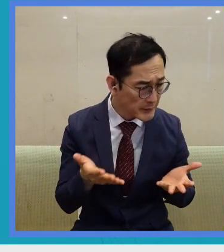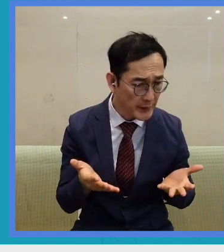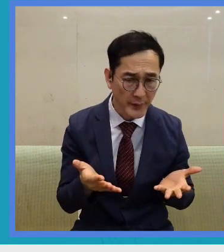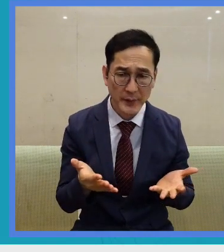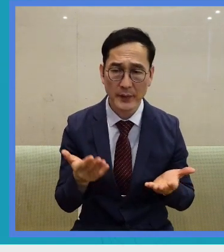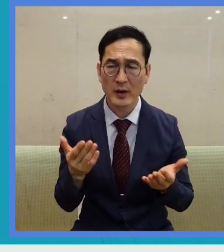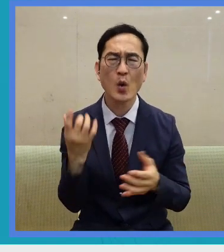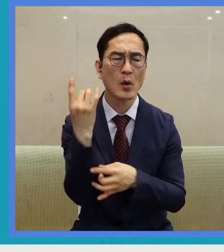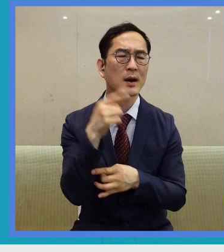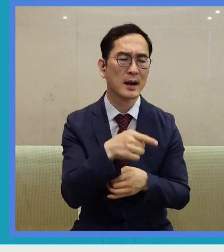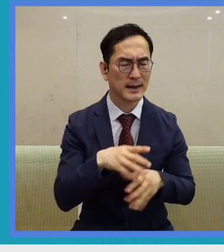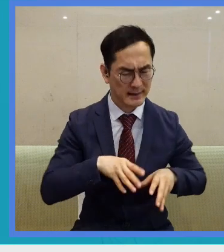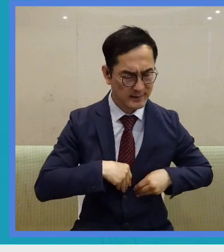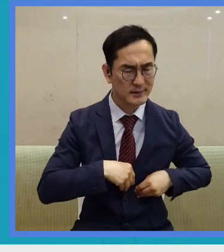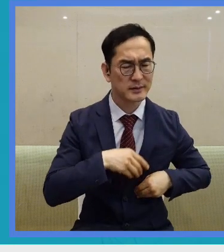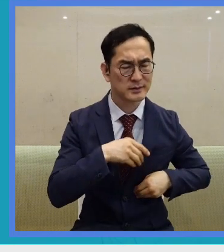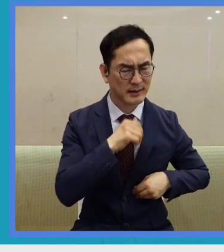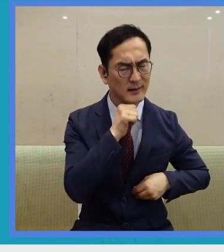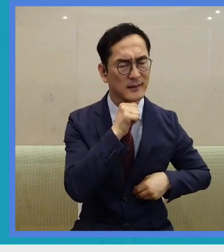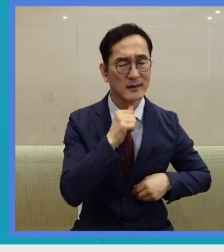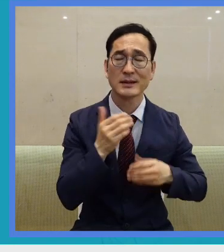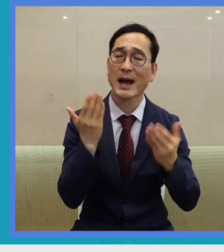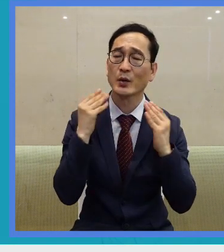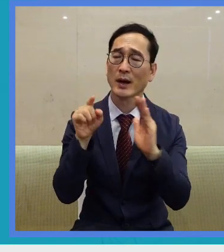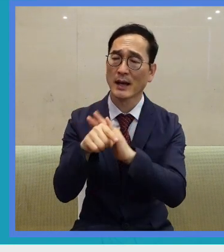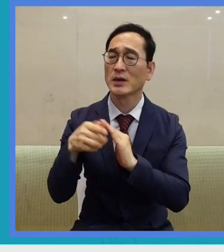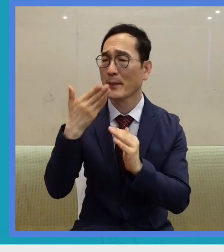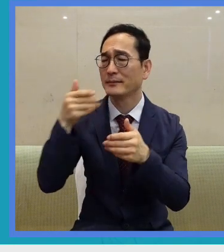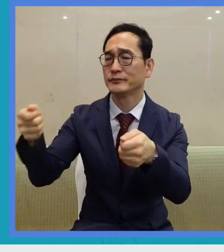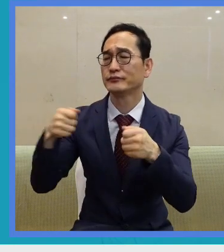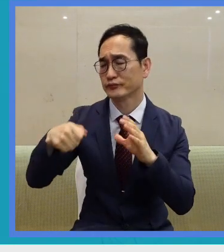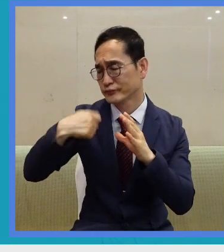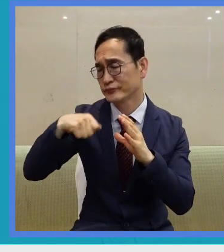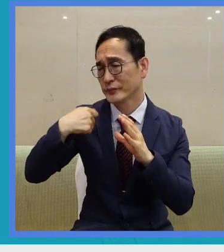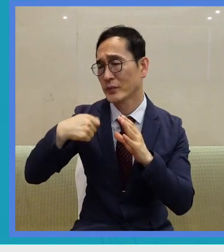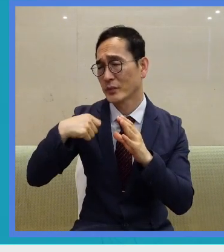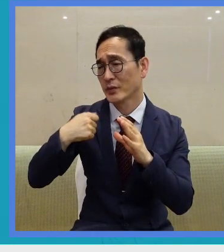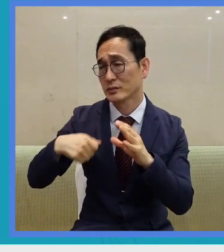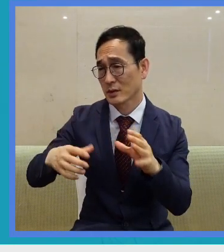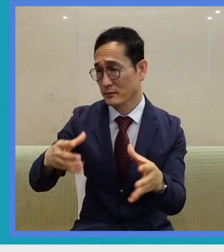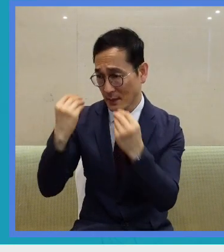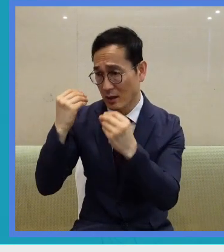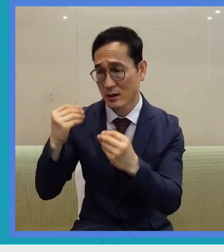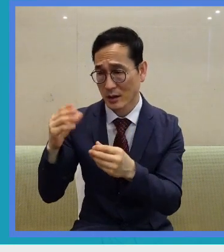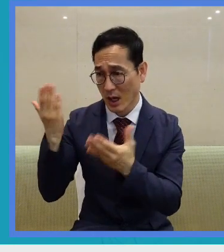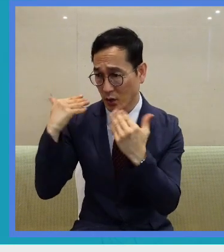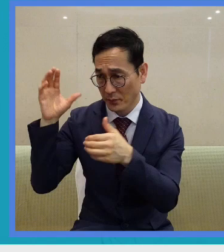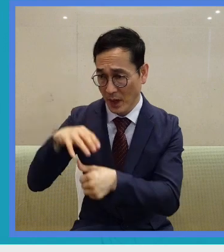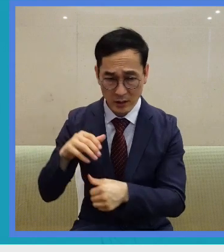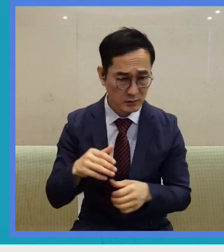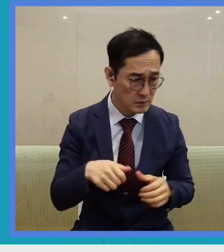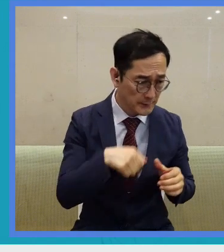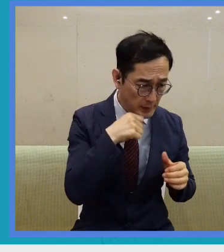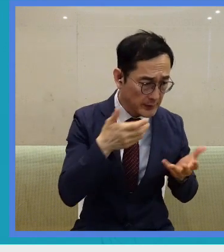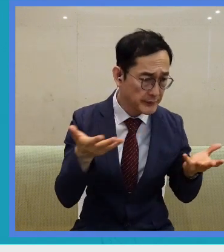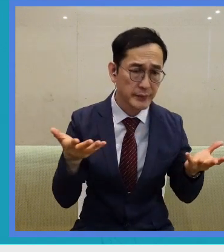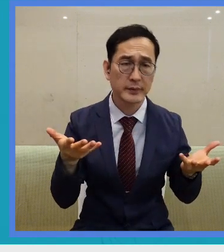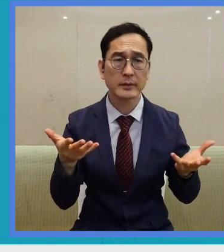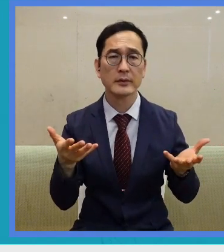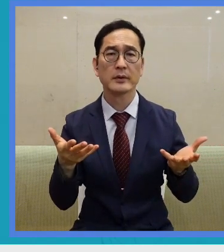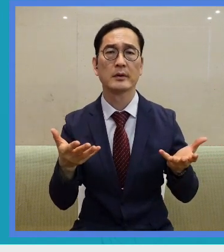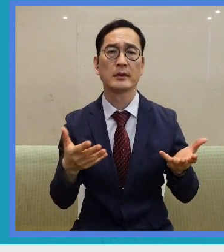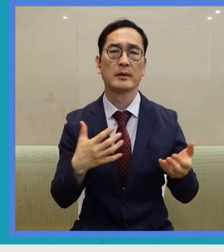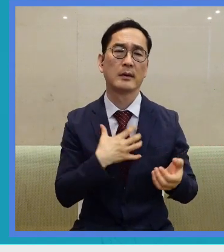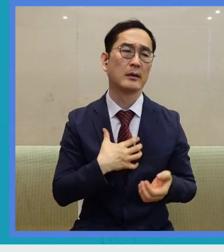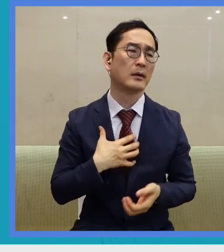학교에 가서 급식으로 이런 것들을 다 해결을 하는데 이제 학교가 중단되면서부터 아예 그런 생존에 관련된 그런 먹는